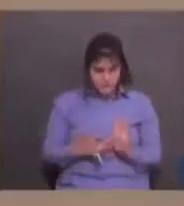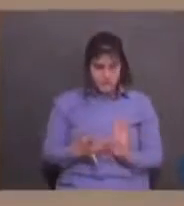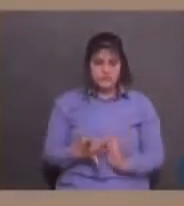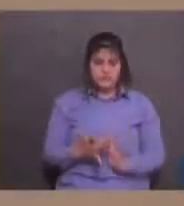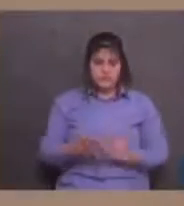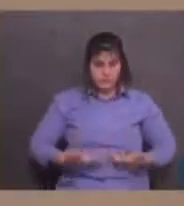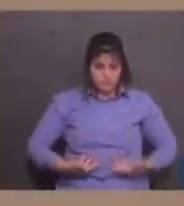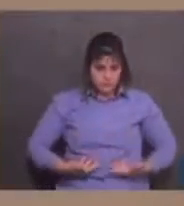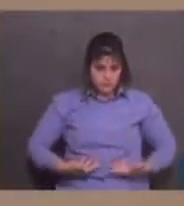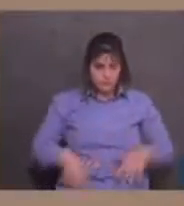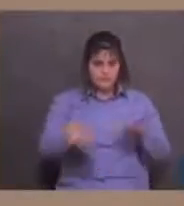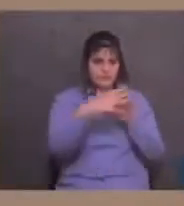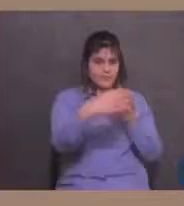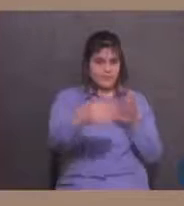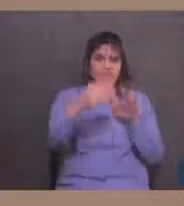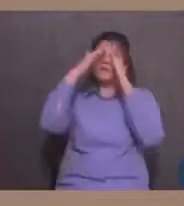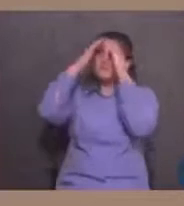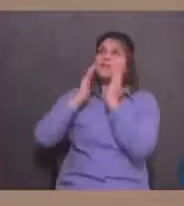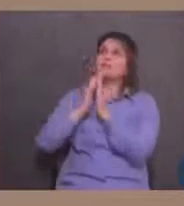tuo seno, Gesù.